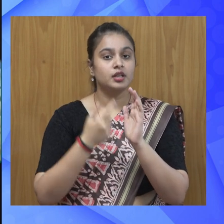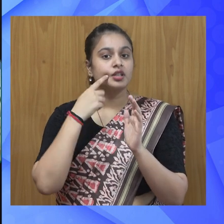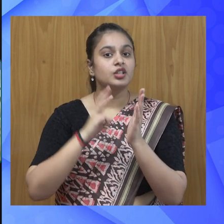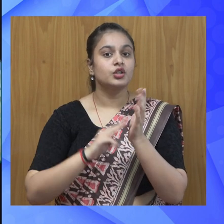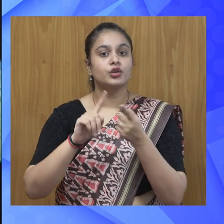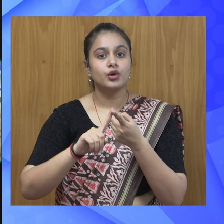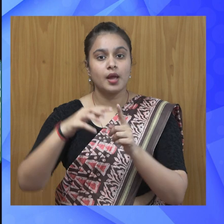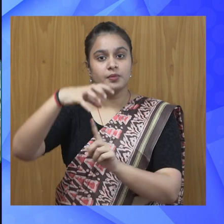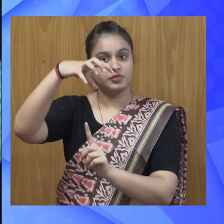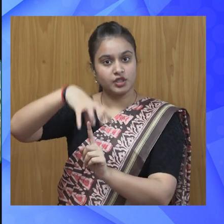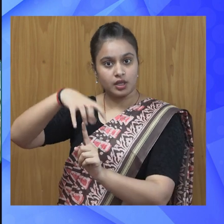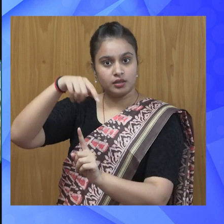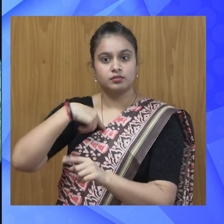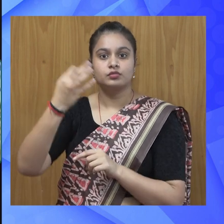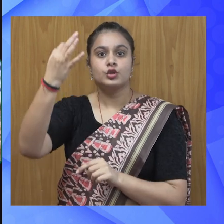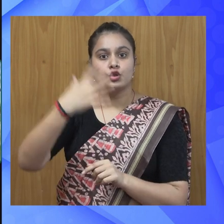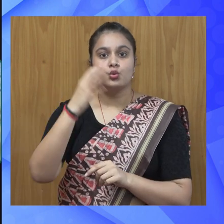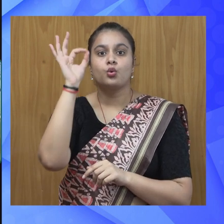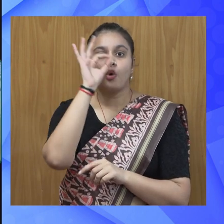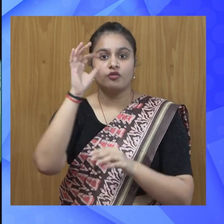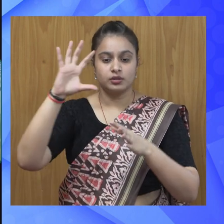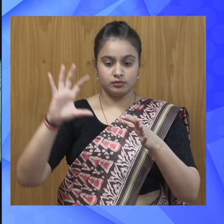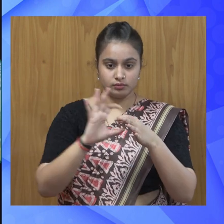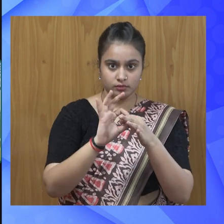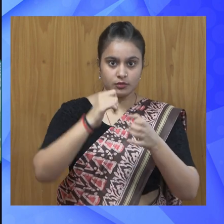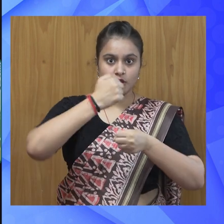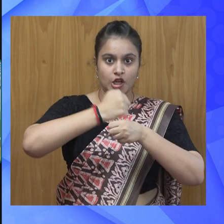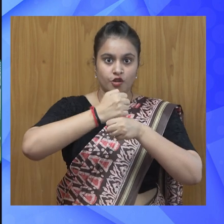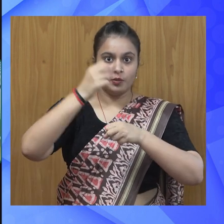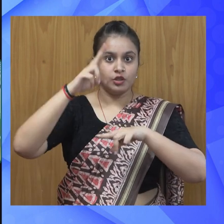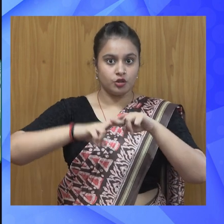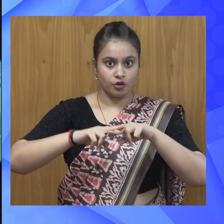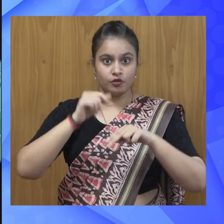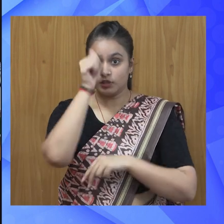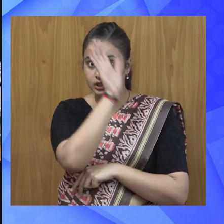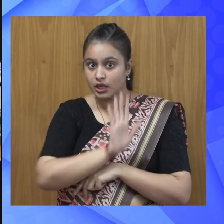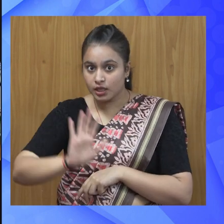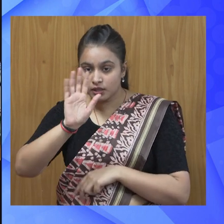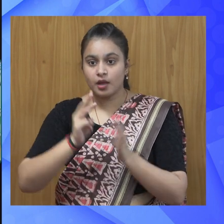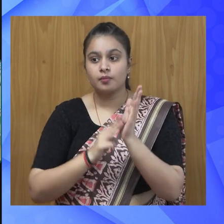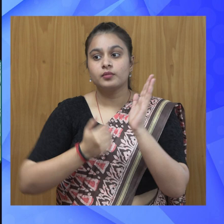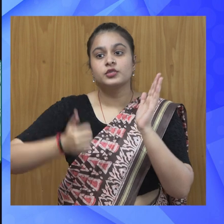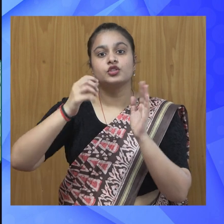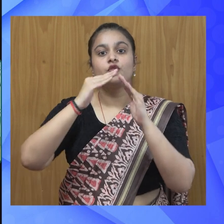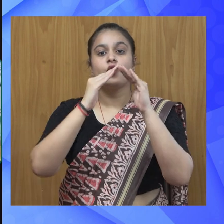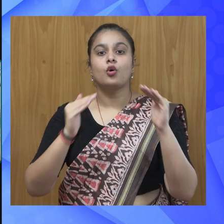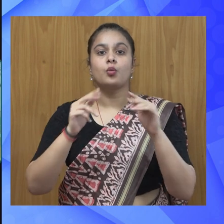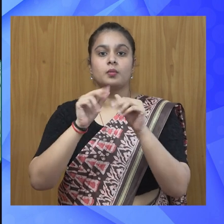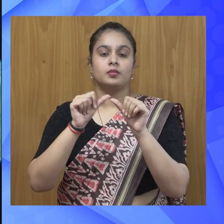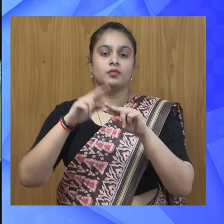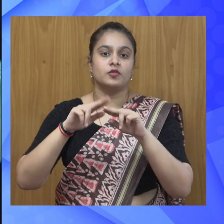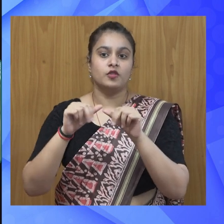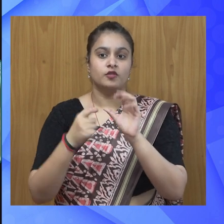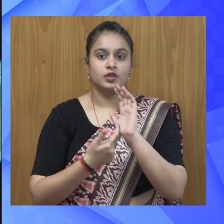सेंटर इज अ न्यू अटैच्ड ऑफिस ऑफ Government of India, Ministry of Home Affairs. पहले ये सिर्फ एक स्कीम थी जो अब